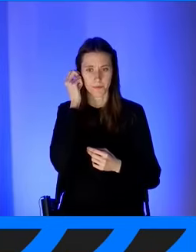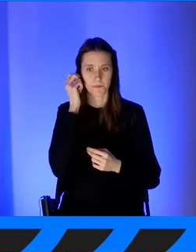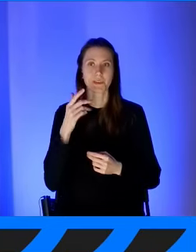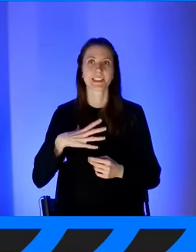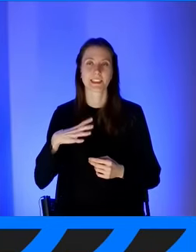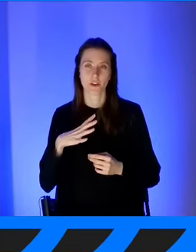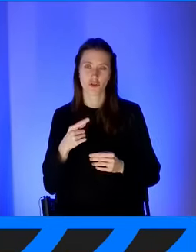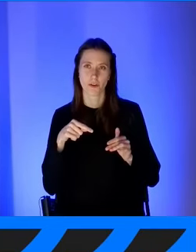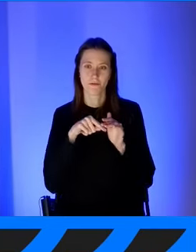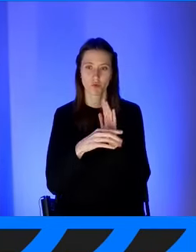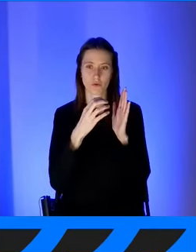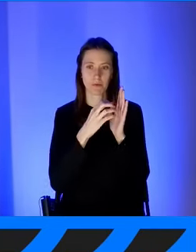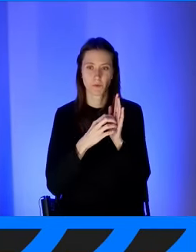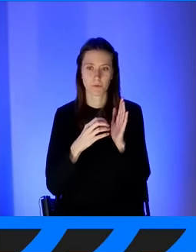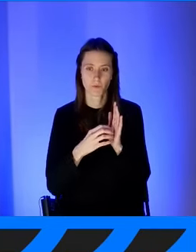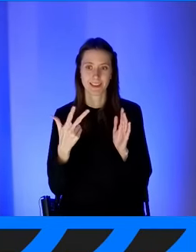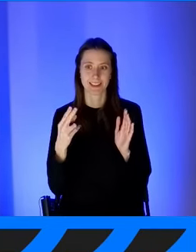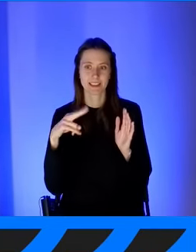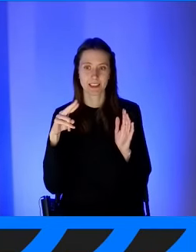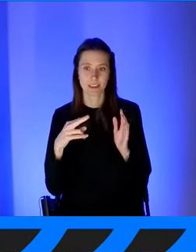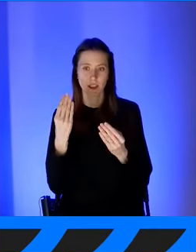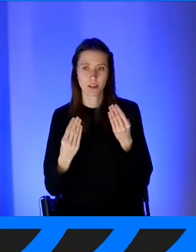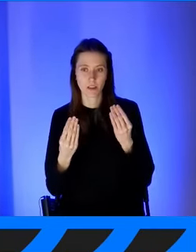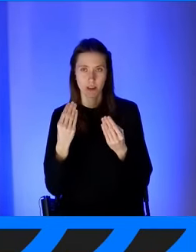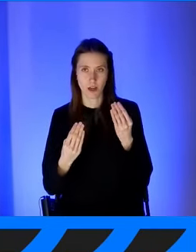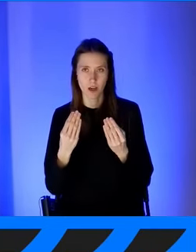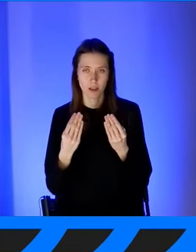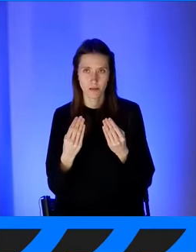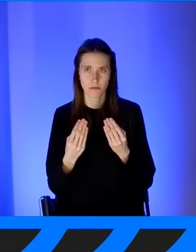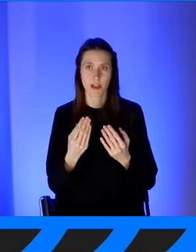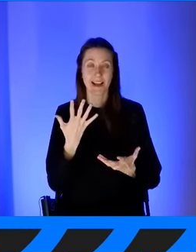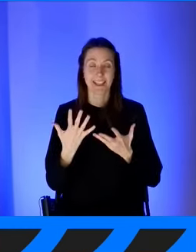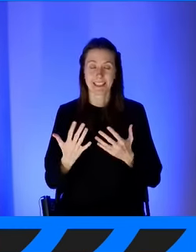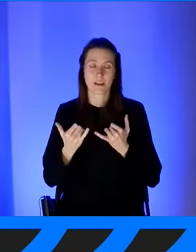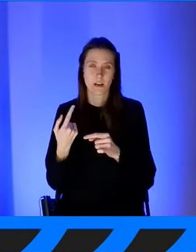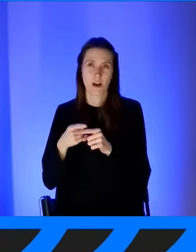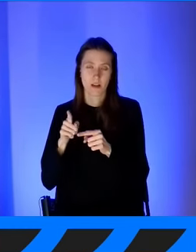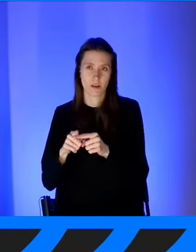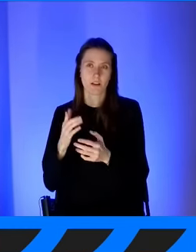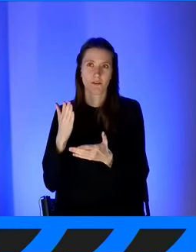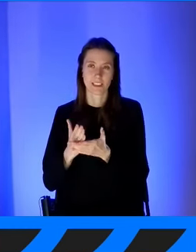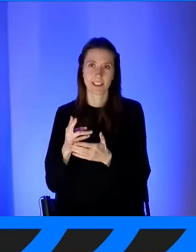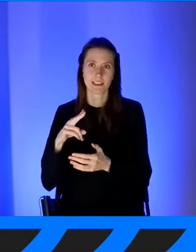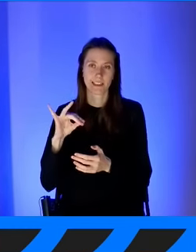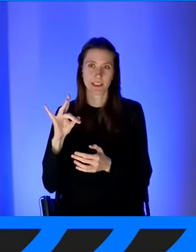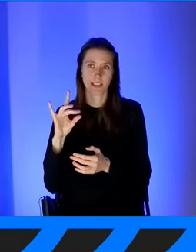мини-апсы пускают 3D-игры, да, которые ты показывал, если для этого есть отдельная платформа Direct Games?